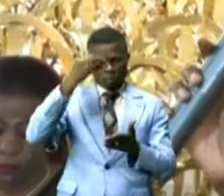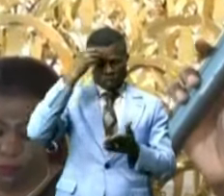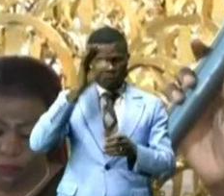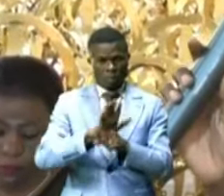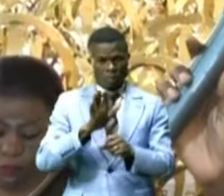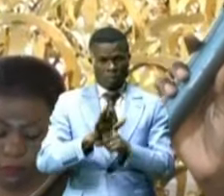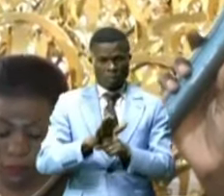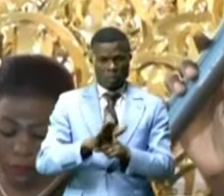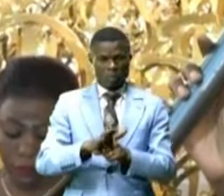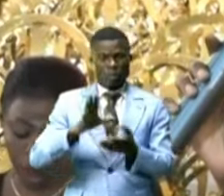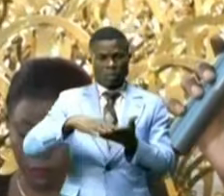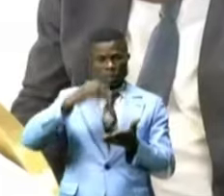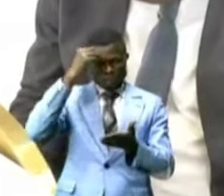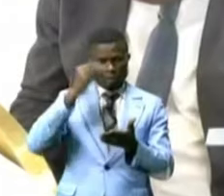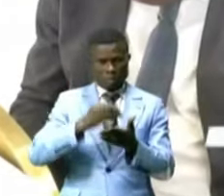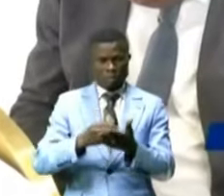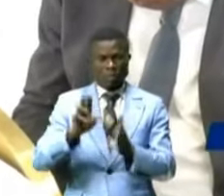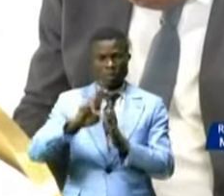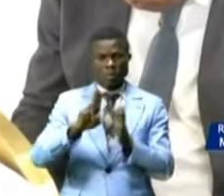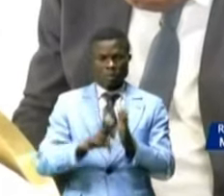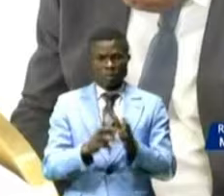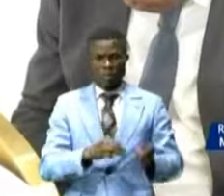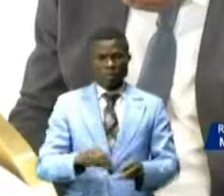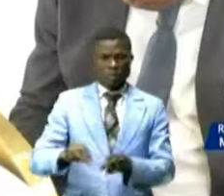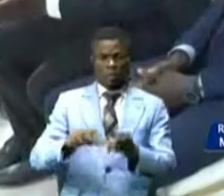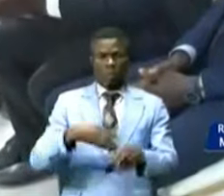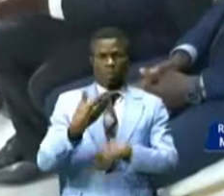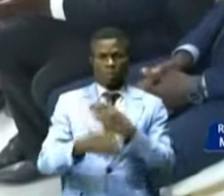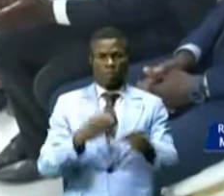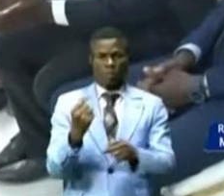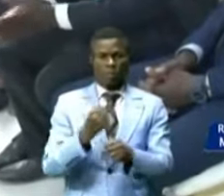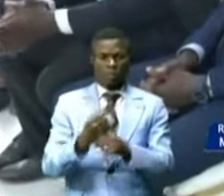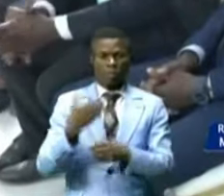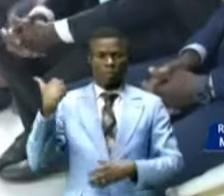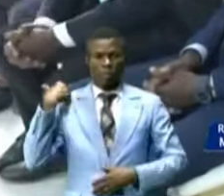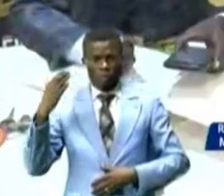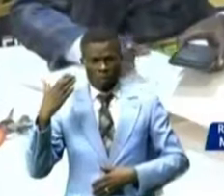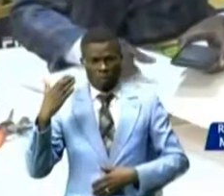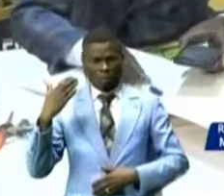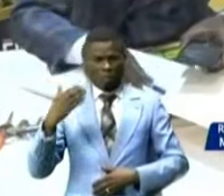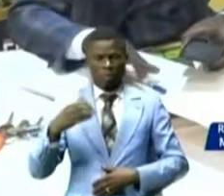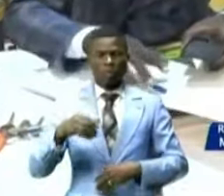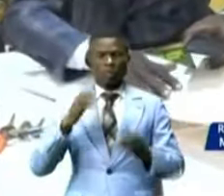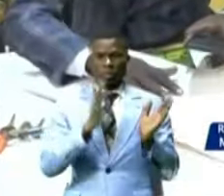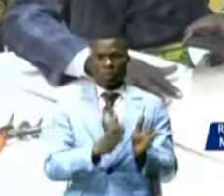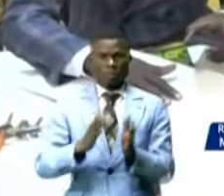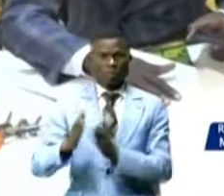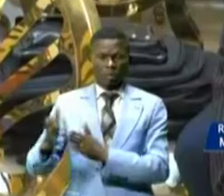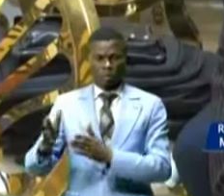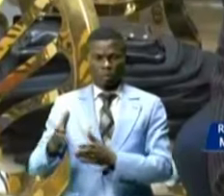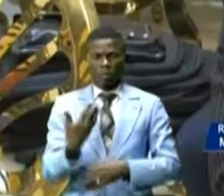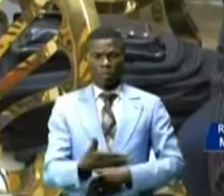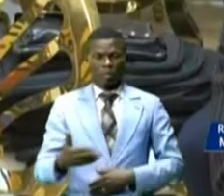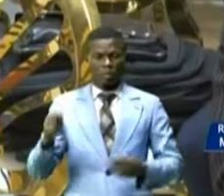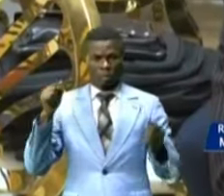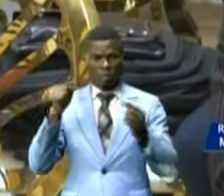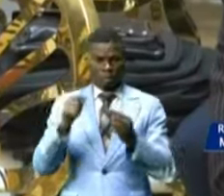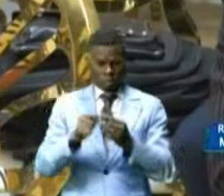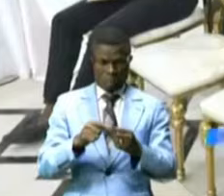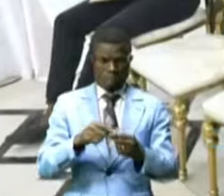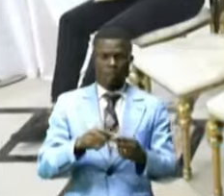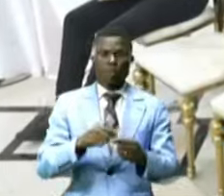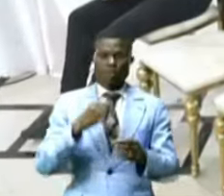sur l'apprentissage des règles et procédures des passations de marché public allant de la préparation de marché jusqu'à leur